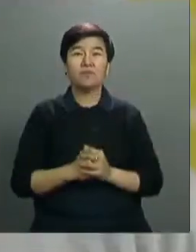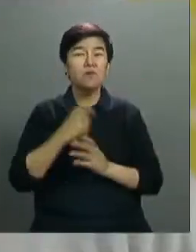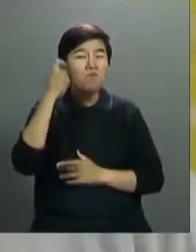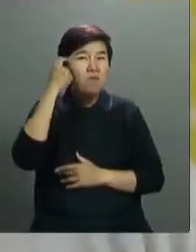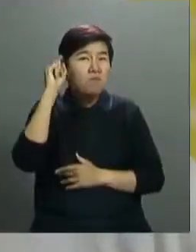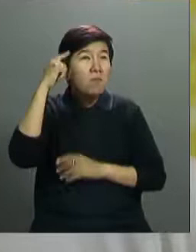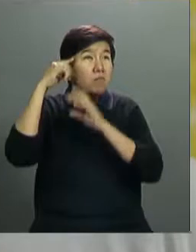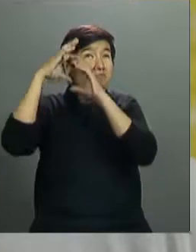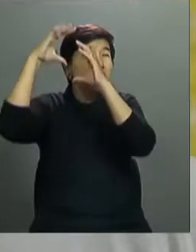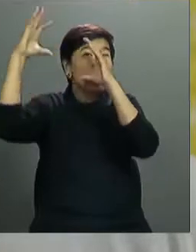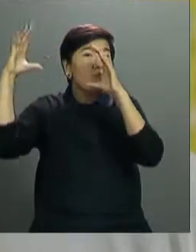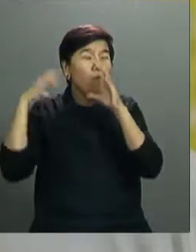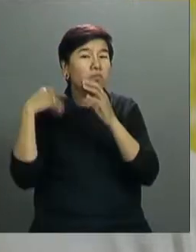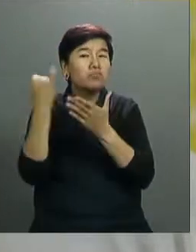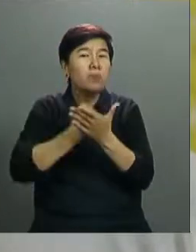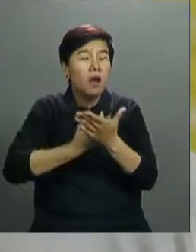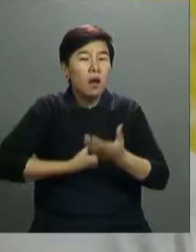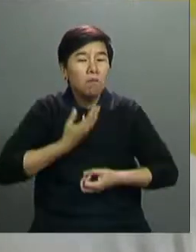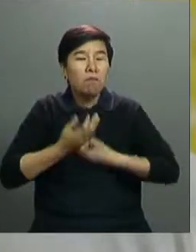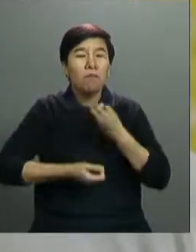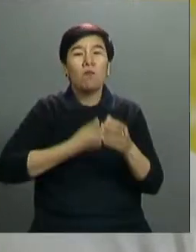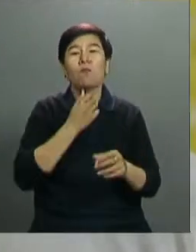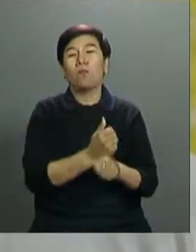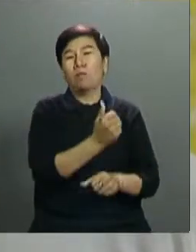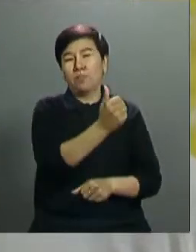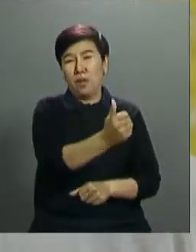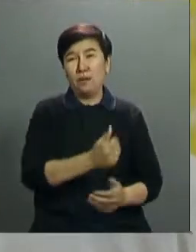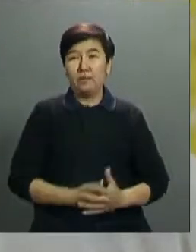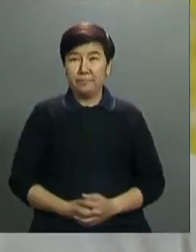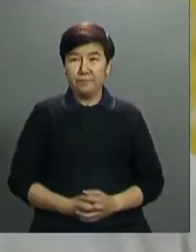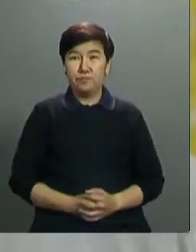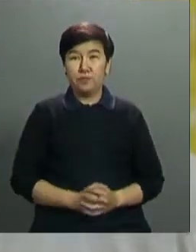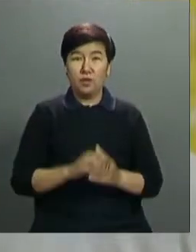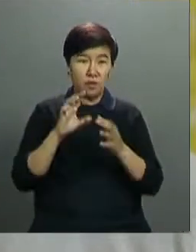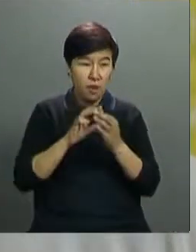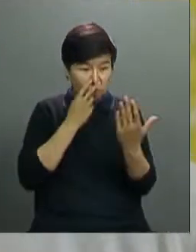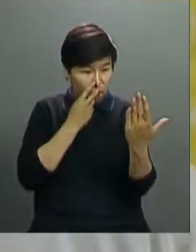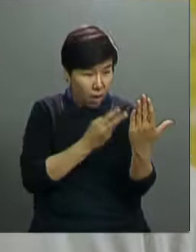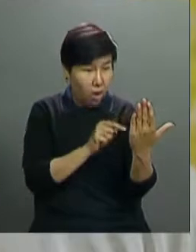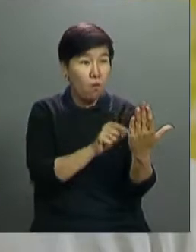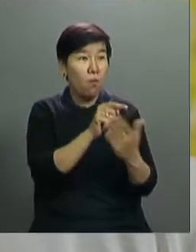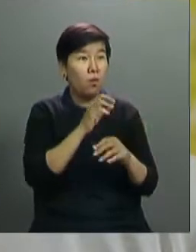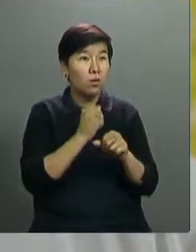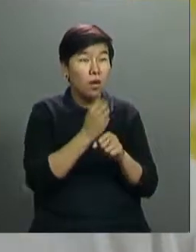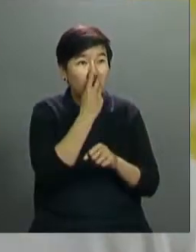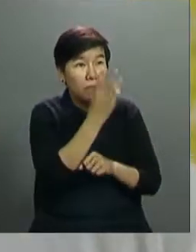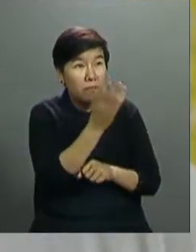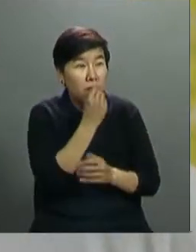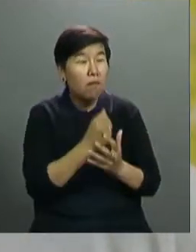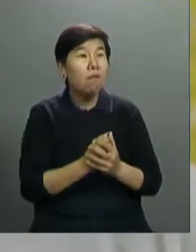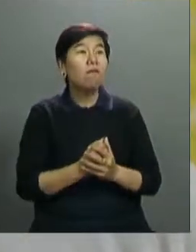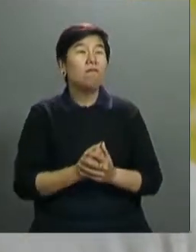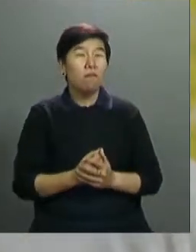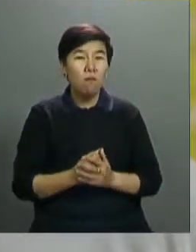นที่ศิลปะนะครับแล้วก็อยากจะอะไรนะสื่อสารหรือว่าให้คนอื่นๆเนี่ยทั่วไปในกรุงเทพได้เ